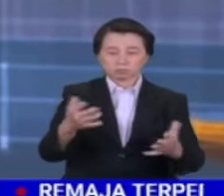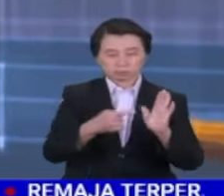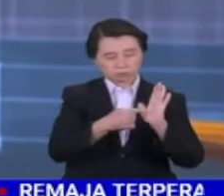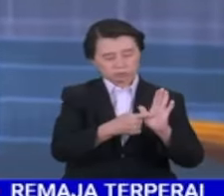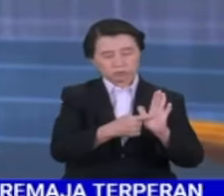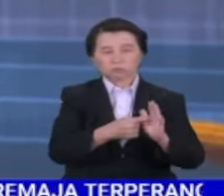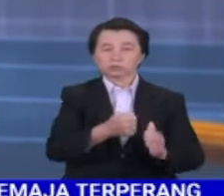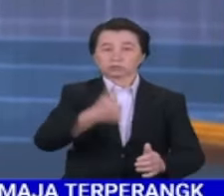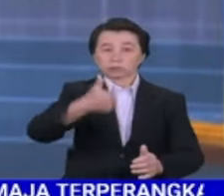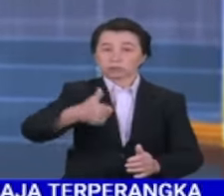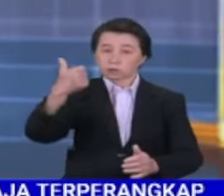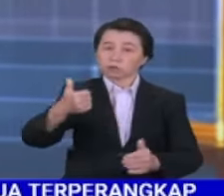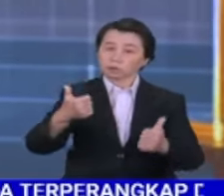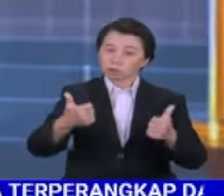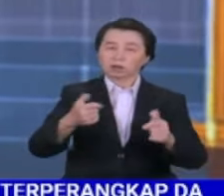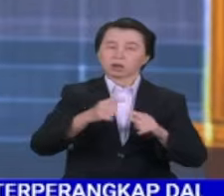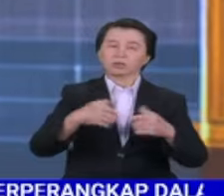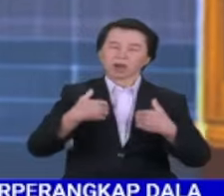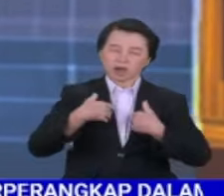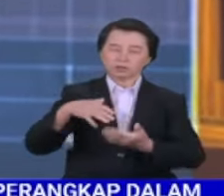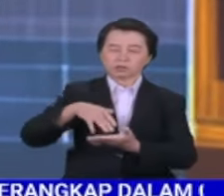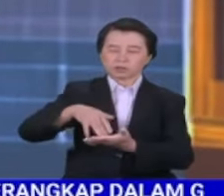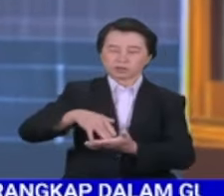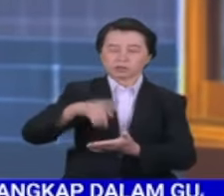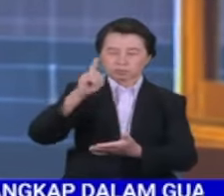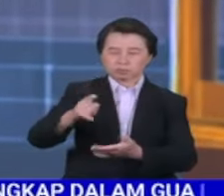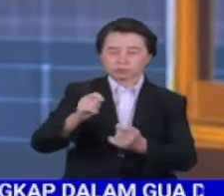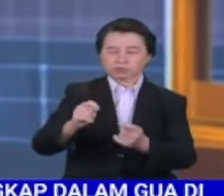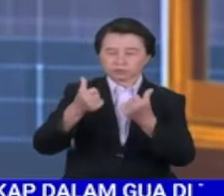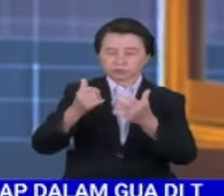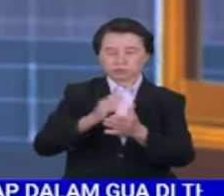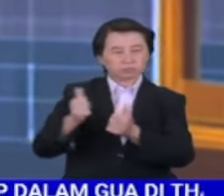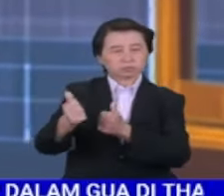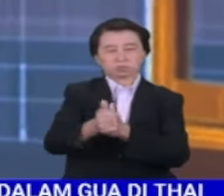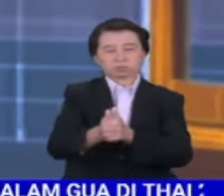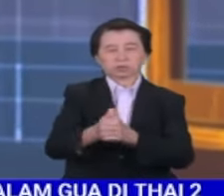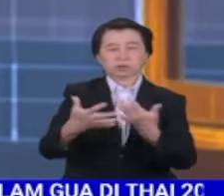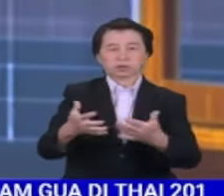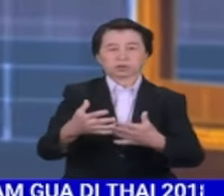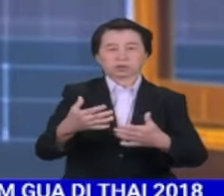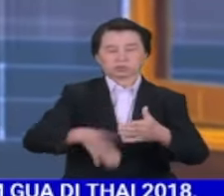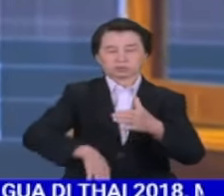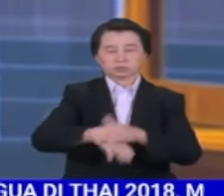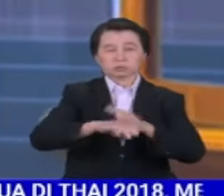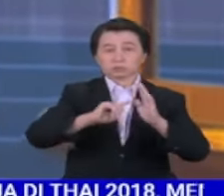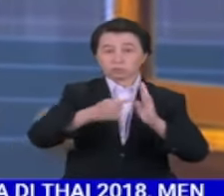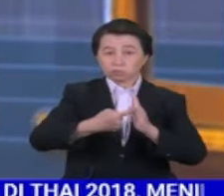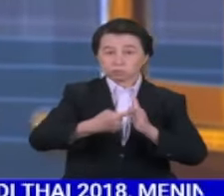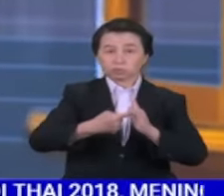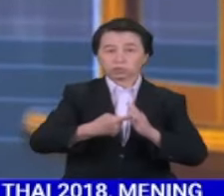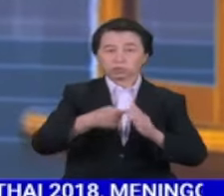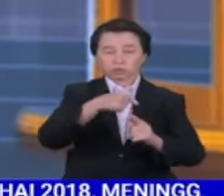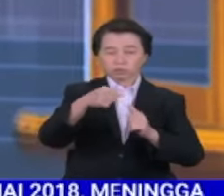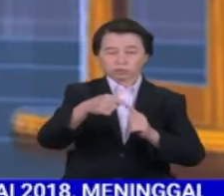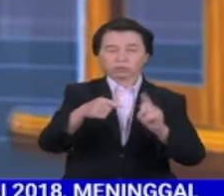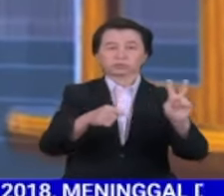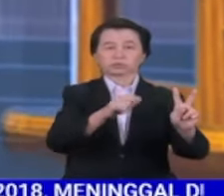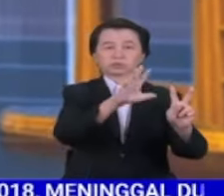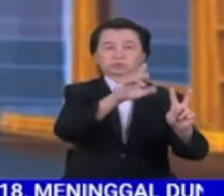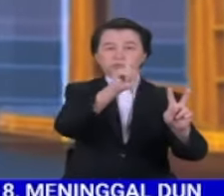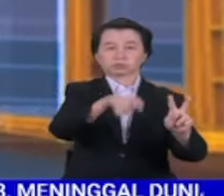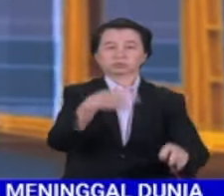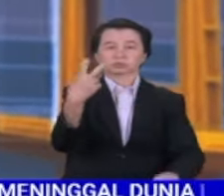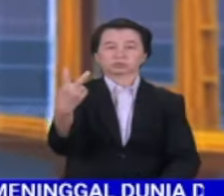mencatat beberapa kemenangan besar masih ada kelemahan yang belum segera diatasi menjelang sepak bola Liga Malaysia pada 25